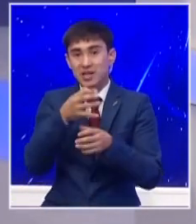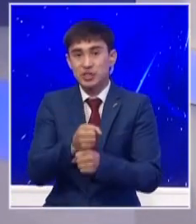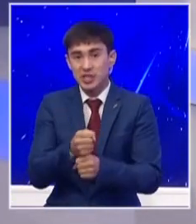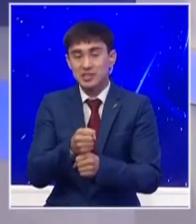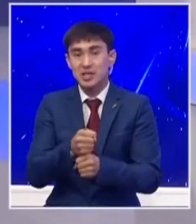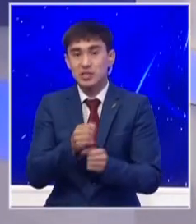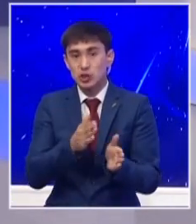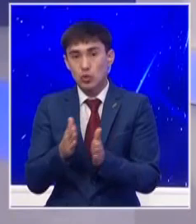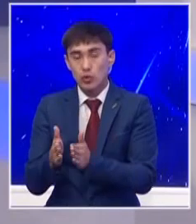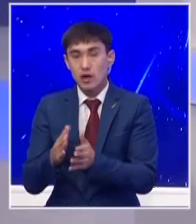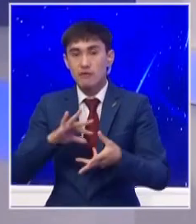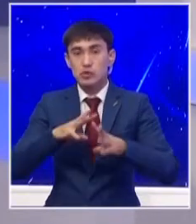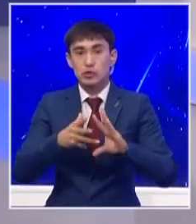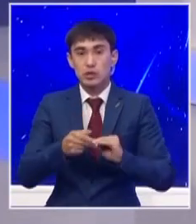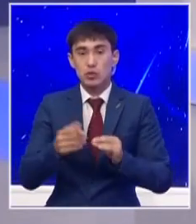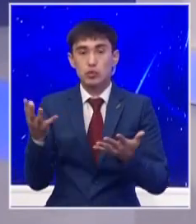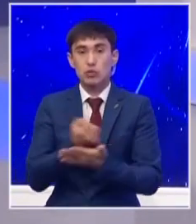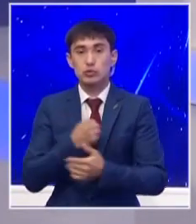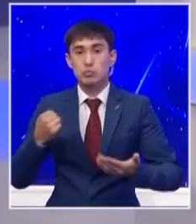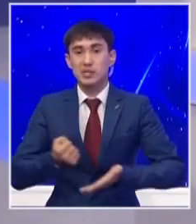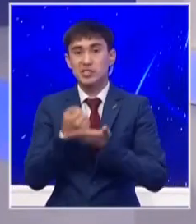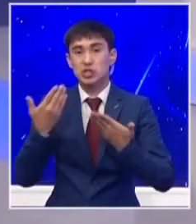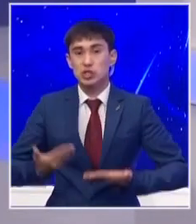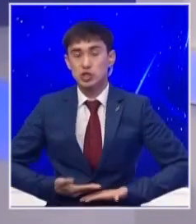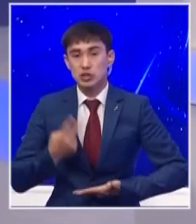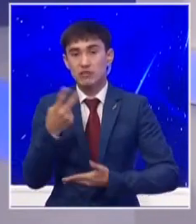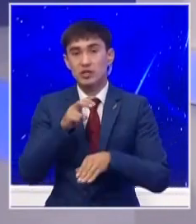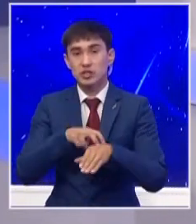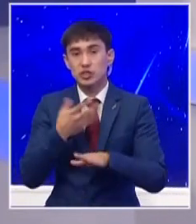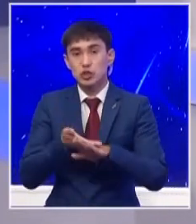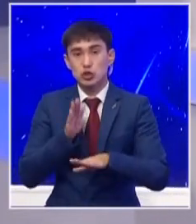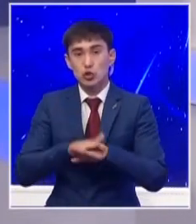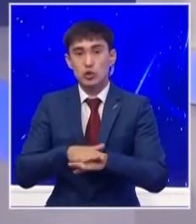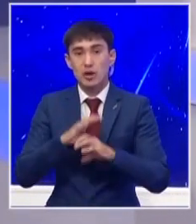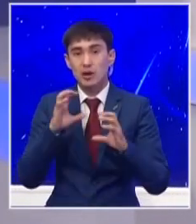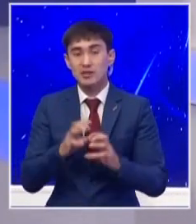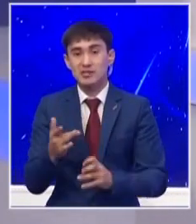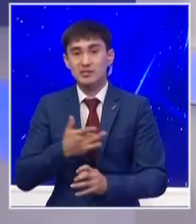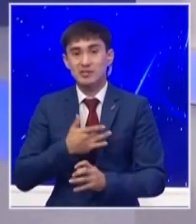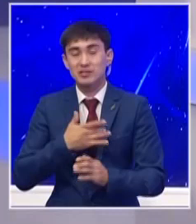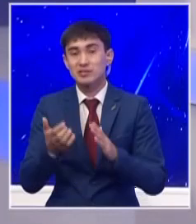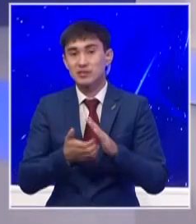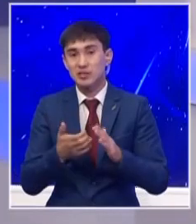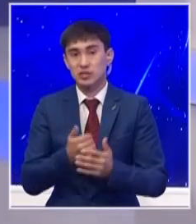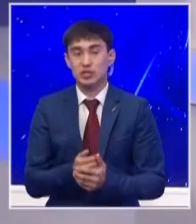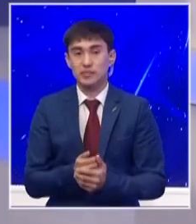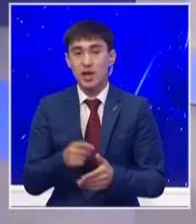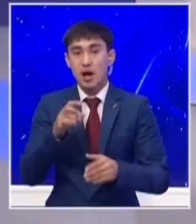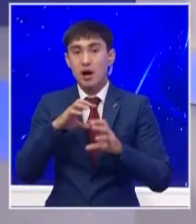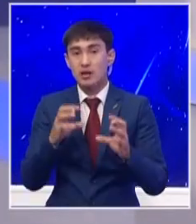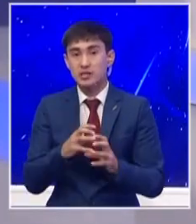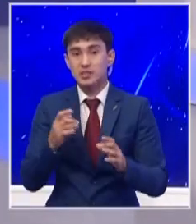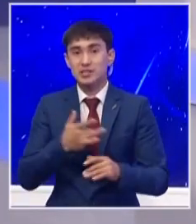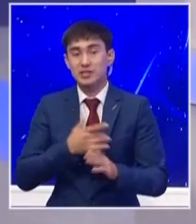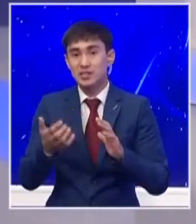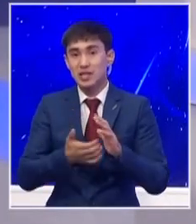сокращаться синхронно. В результате удалось спасти жизни 2 пациентам с тяжелой степенью хронической сердечной недостаточности.